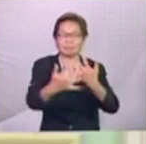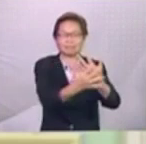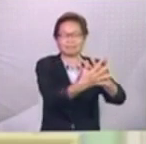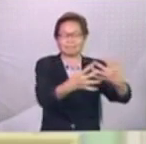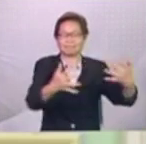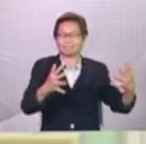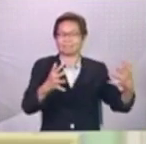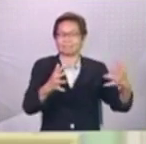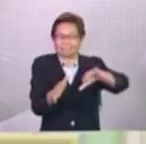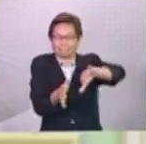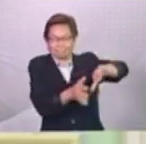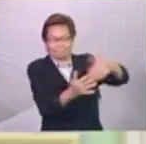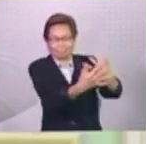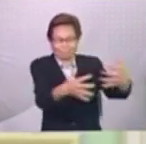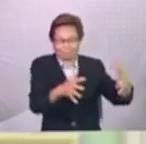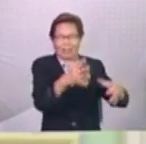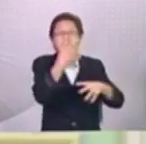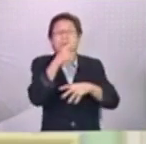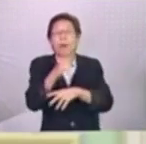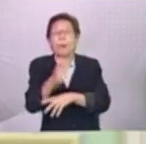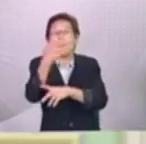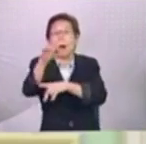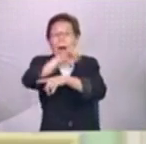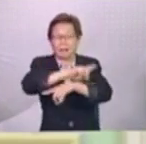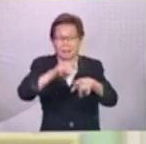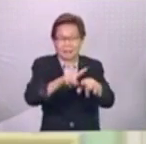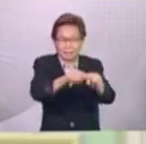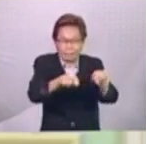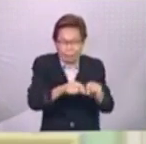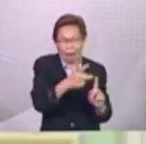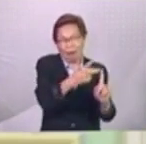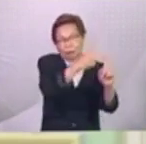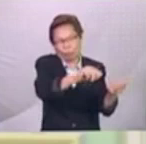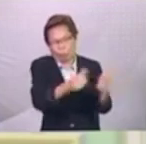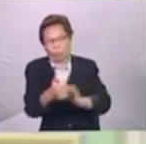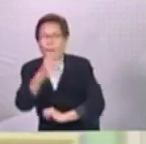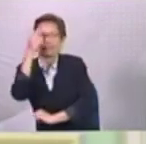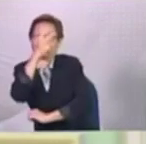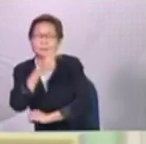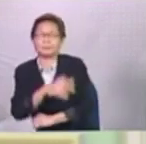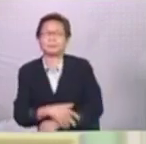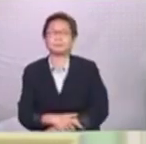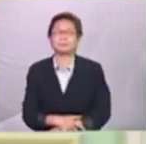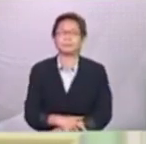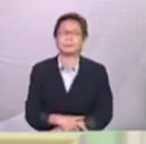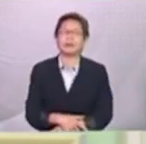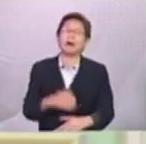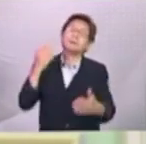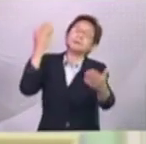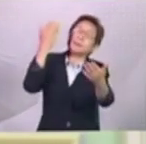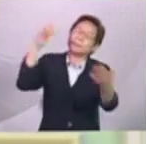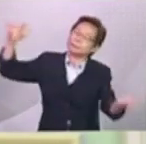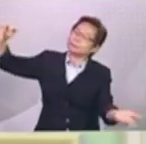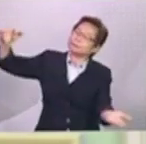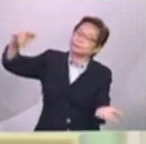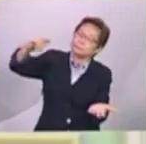dikuarantinkan selama 14 hari di tempat-tempat yang dikhaskan oleh pihak kerajaan. Sesampai saja mereka